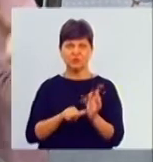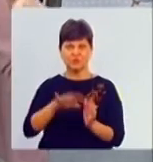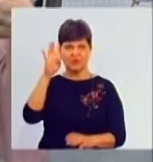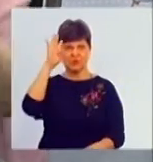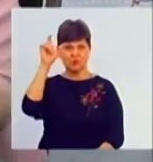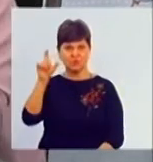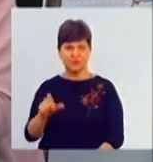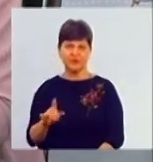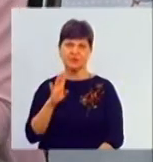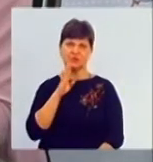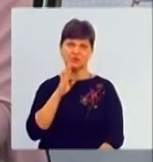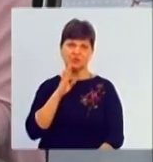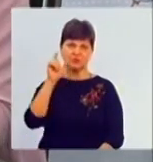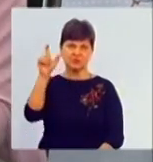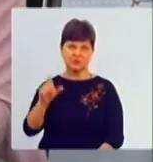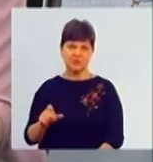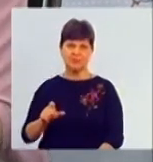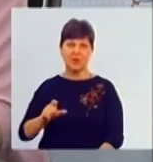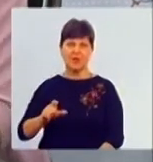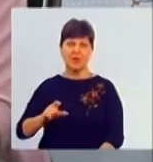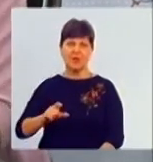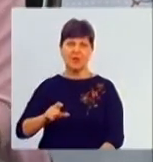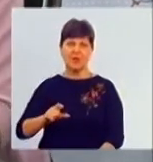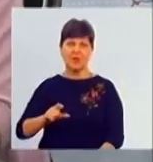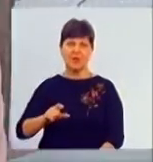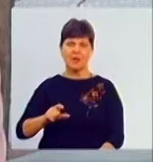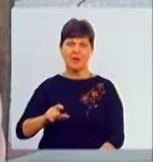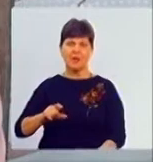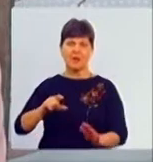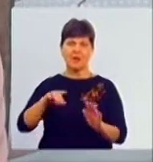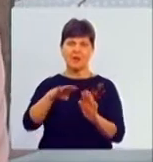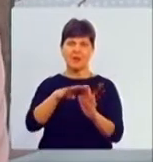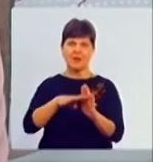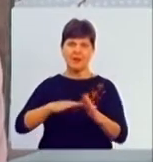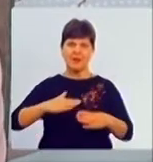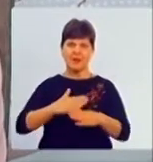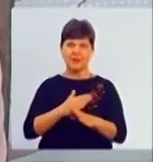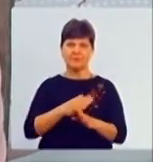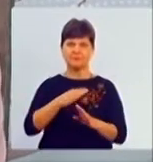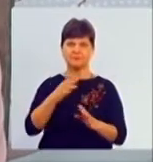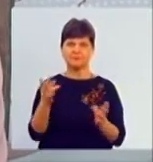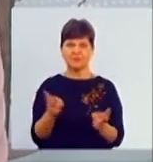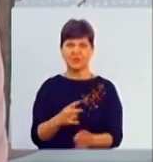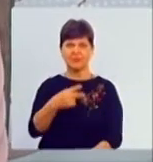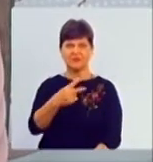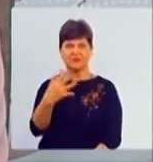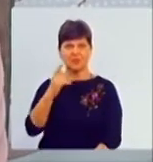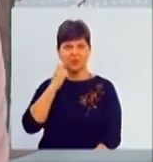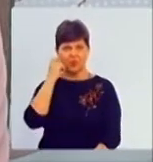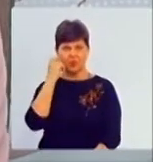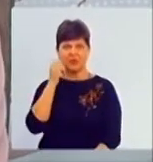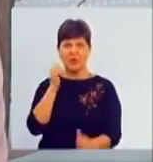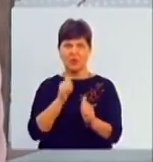і у жінок за гнучким графіком, який сьогодні існує в державі, потрібно 25 років стажу. І кожний